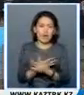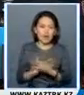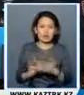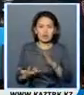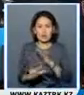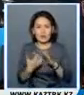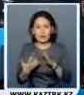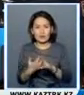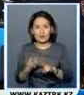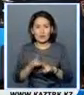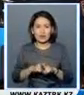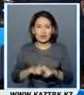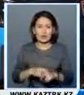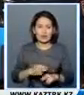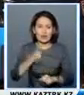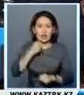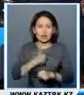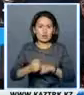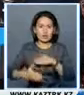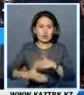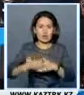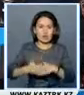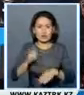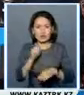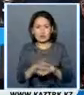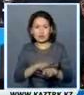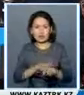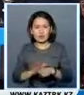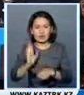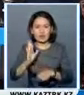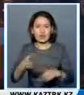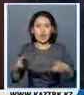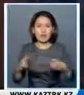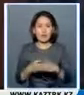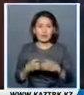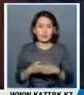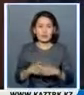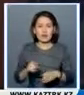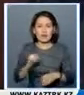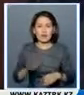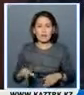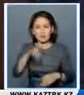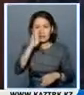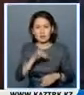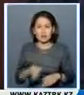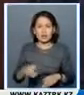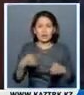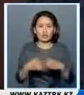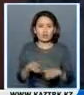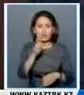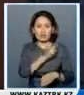айтылып, жауапты басшыларға оларды жою бойынша шаралар қабылдау тапсырмасы жүктелді. Аталған комитеттің Батыс Қазақстандағы